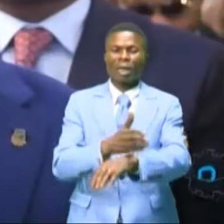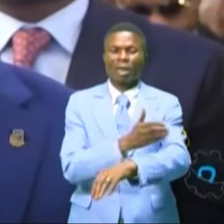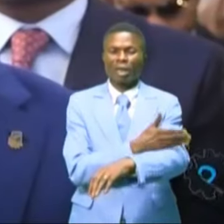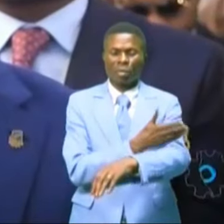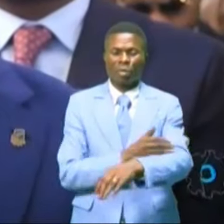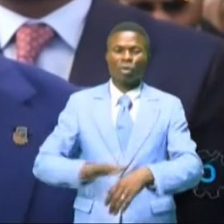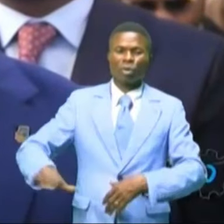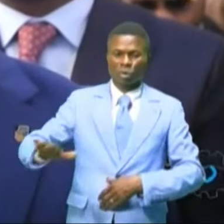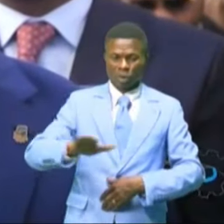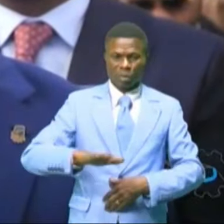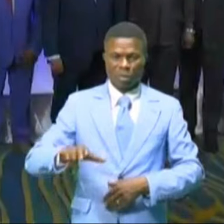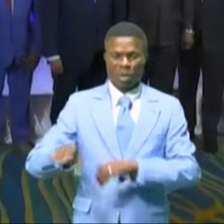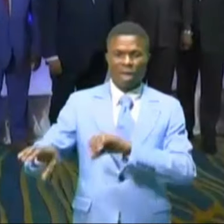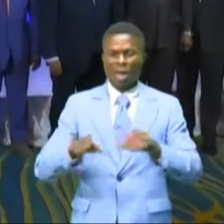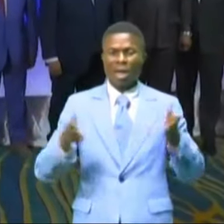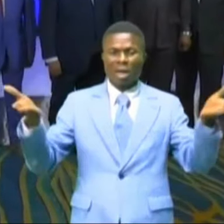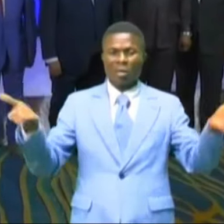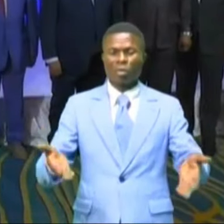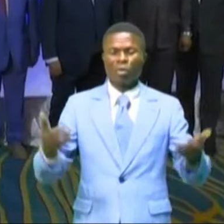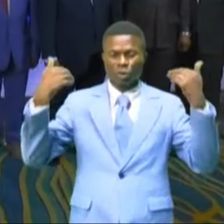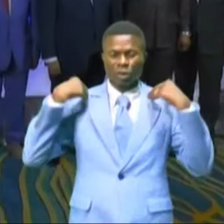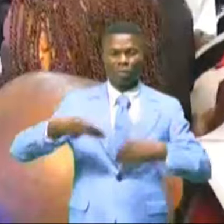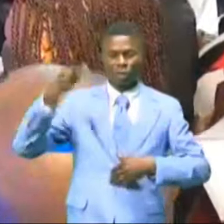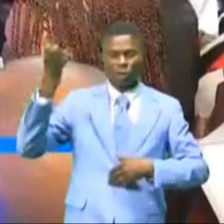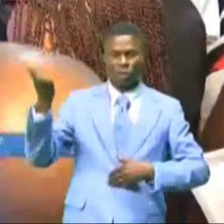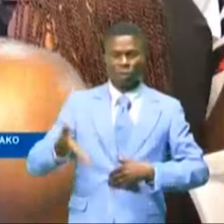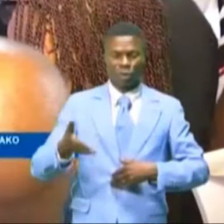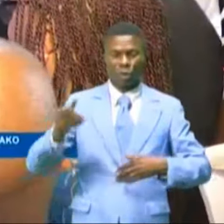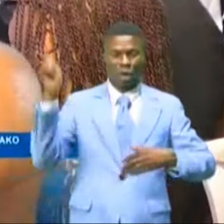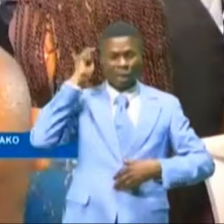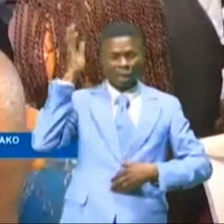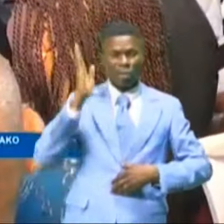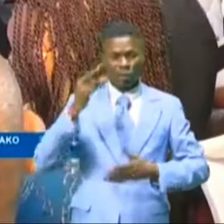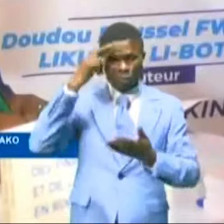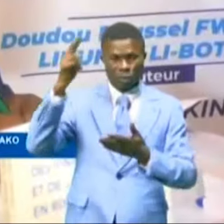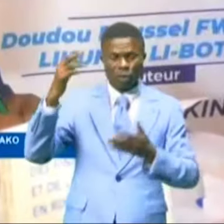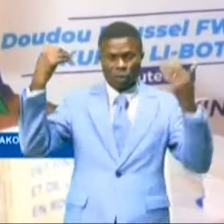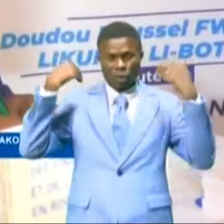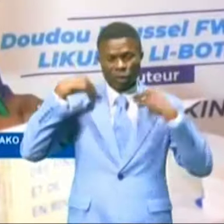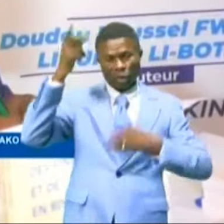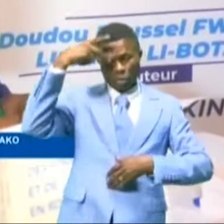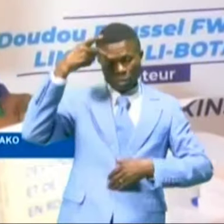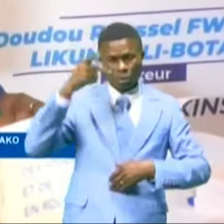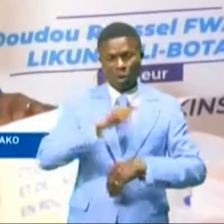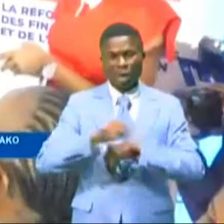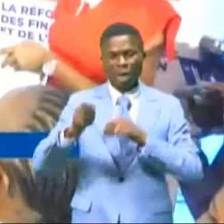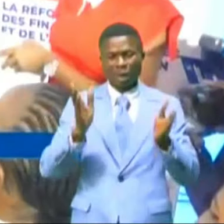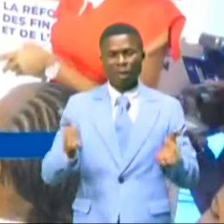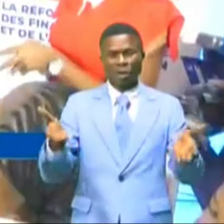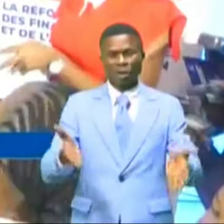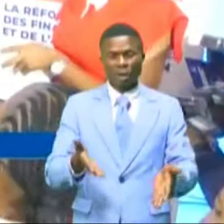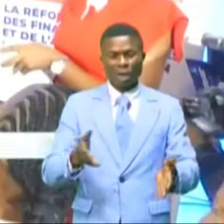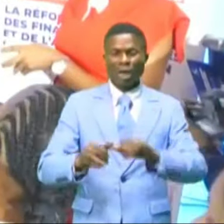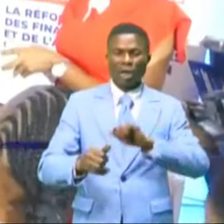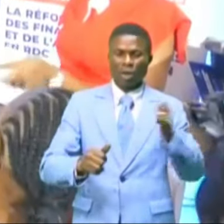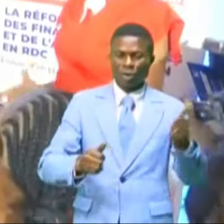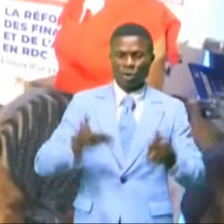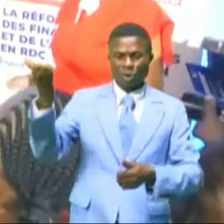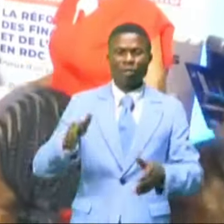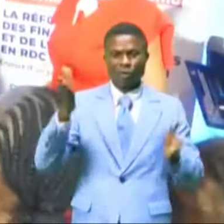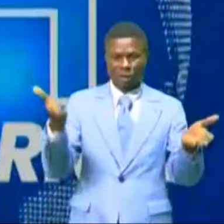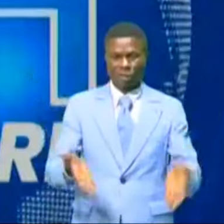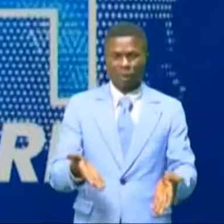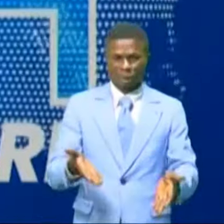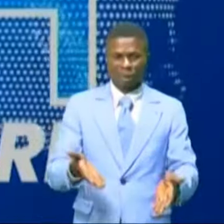couronnée par plusieurs personnalités éminentes, des corps professorales, des autorités politico-administratives et autres.